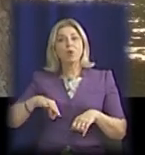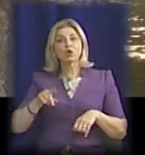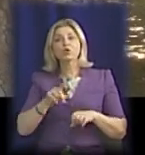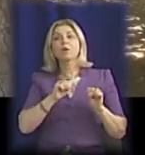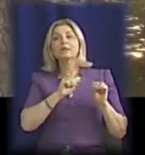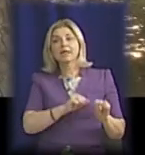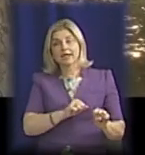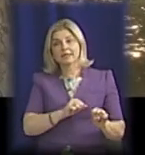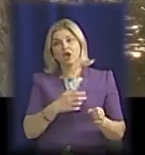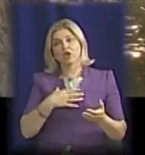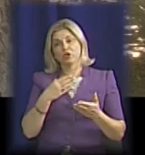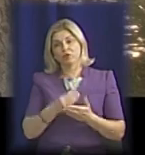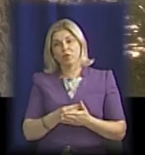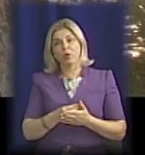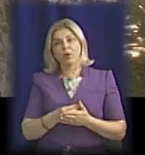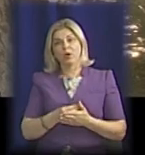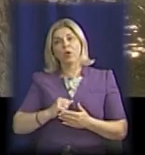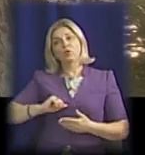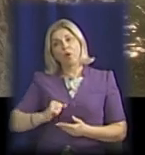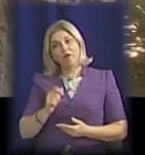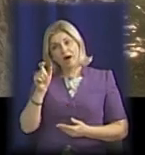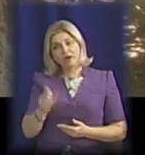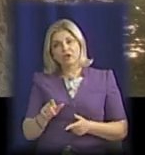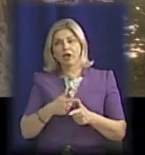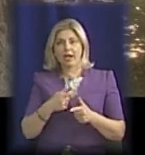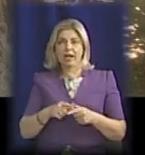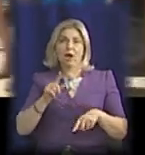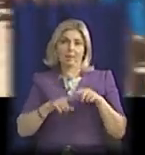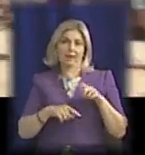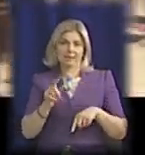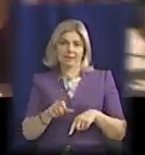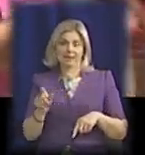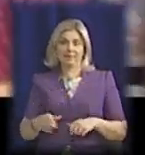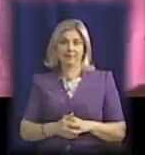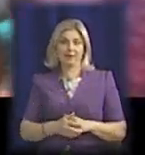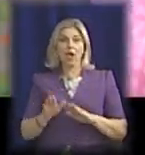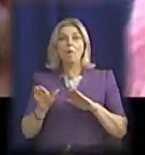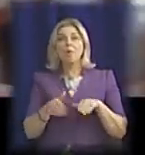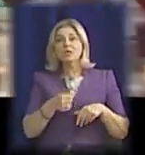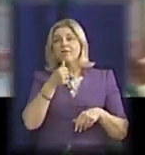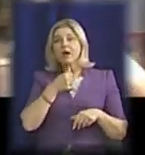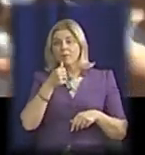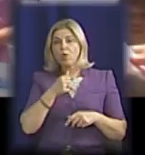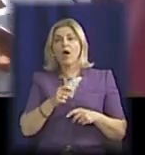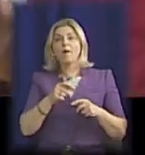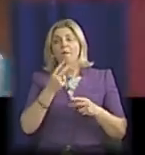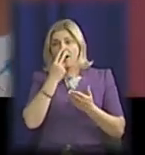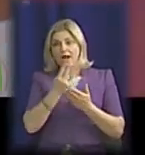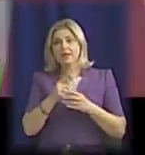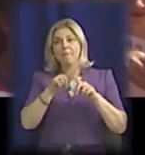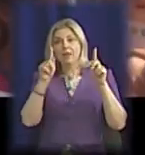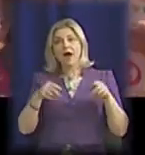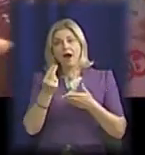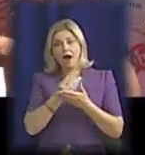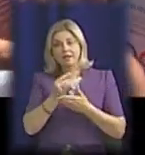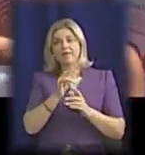щоб захистити свого товариша або своїх близьких. Після усіх випробувань – презентація плакатів та нагородження.